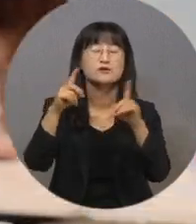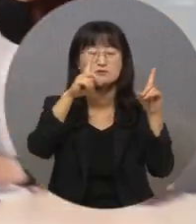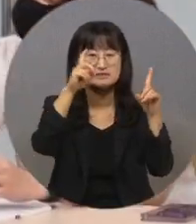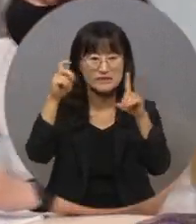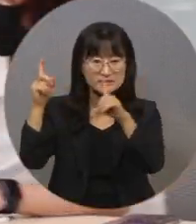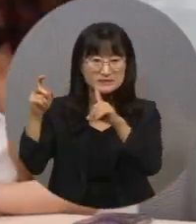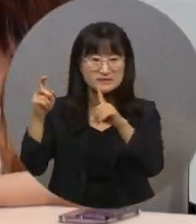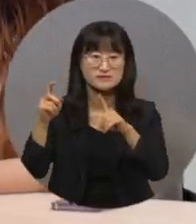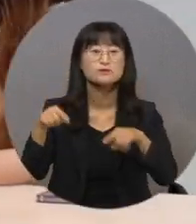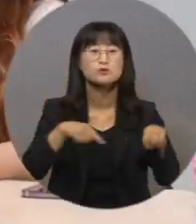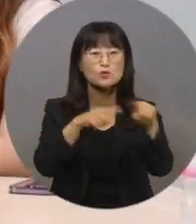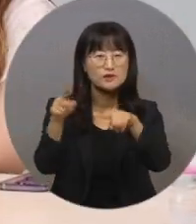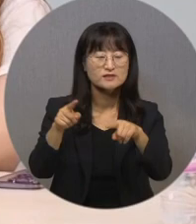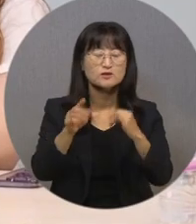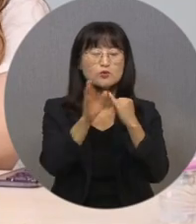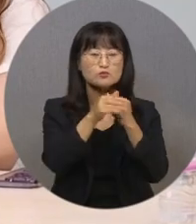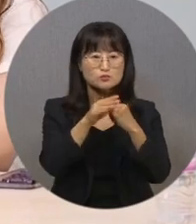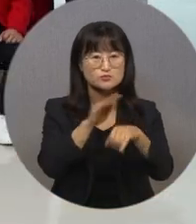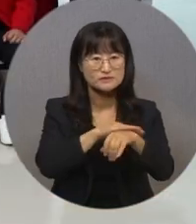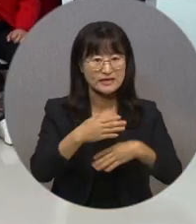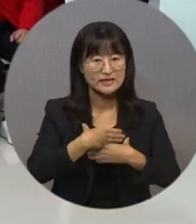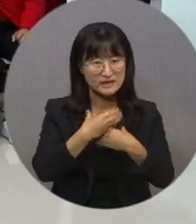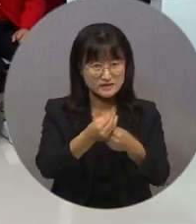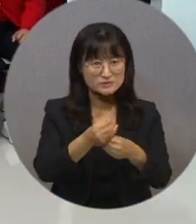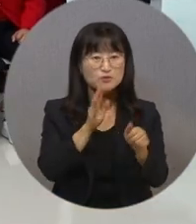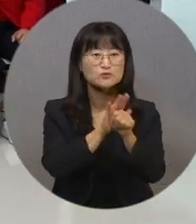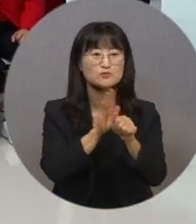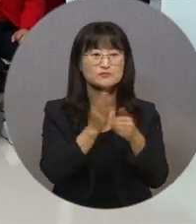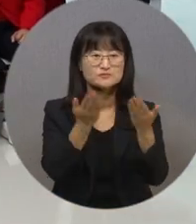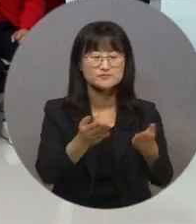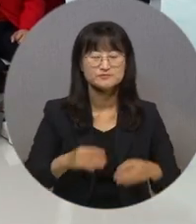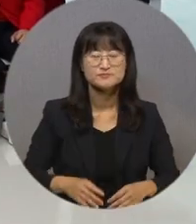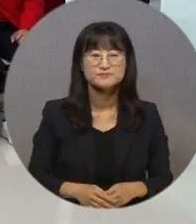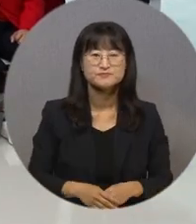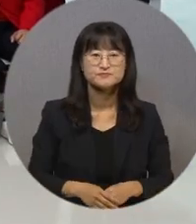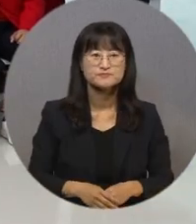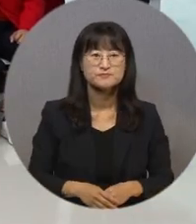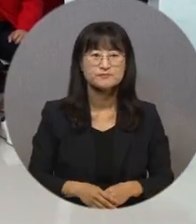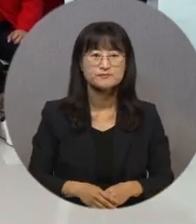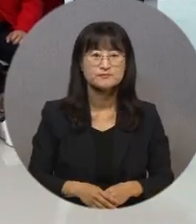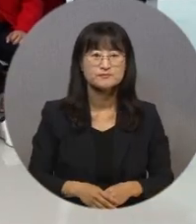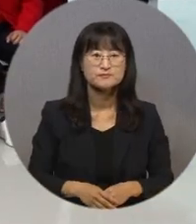안정적인 정착을 돕고 있습니다. 복지TV 뉴스 황영재입니다.